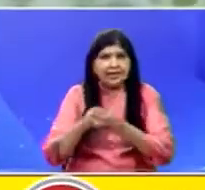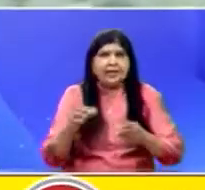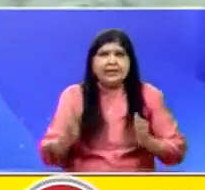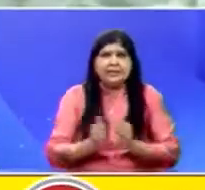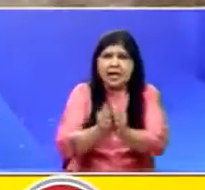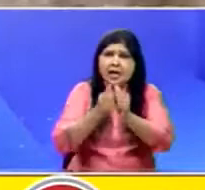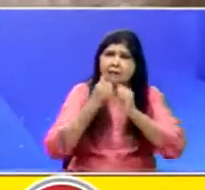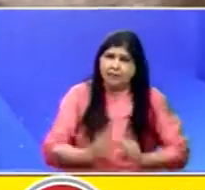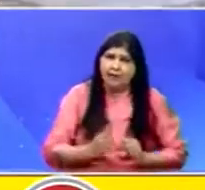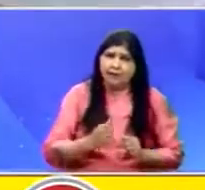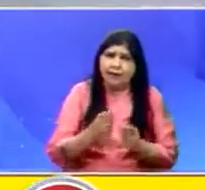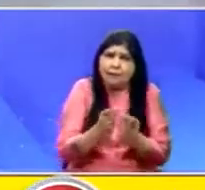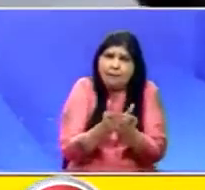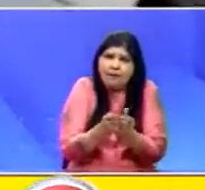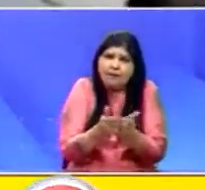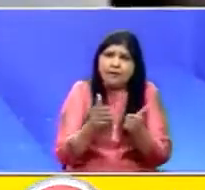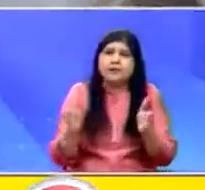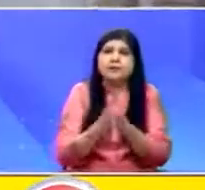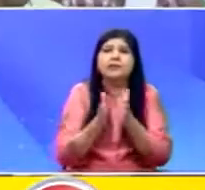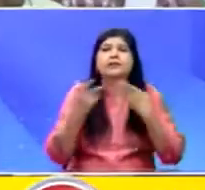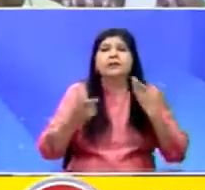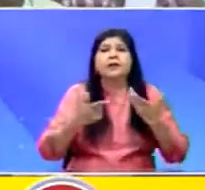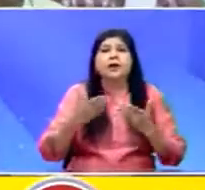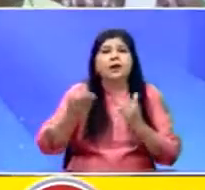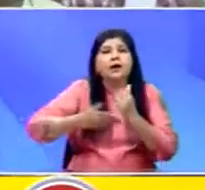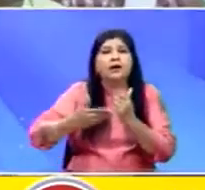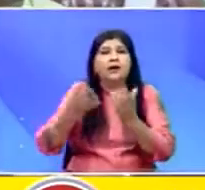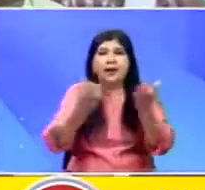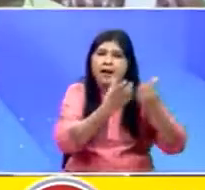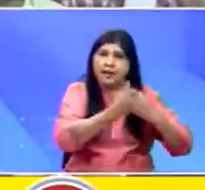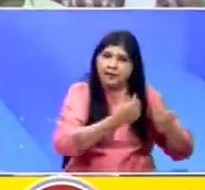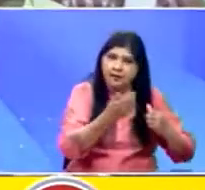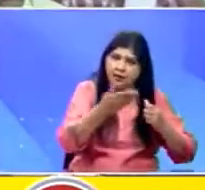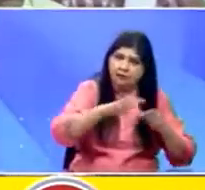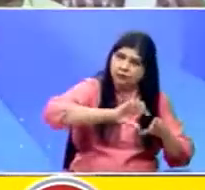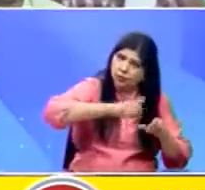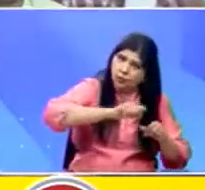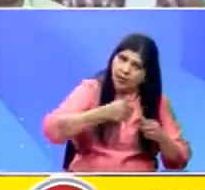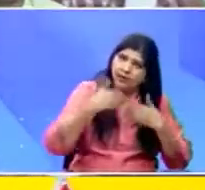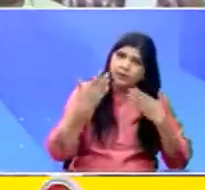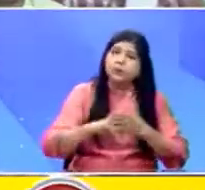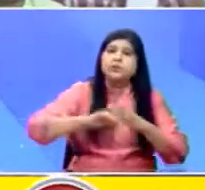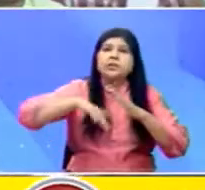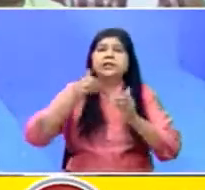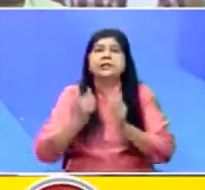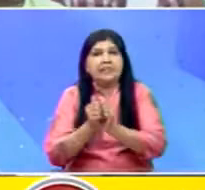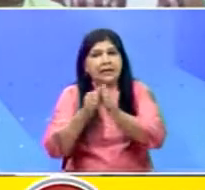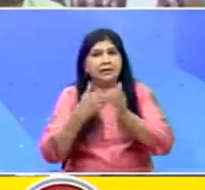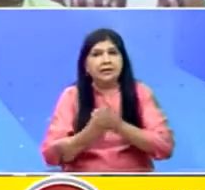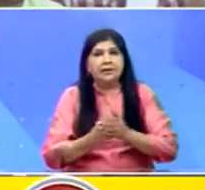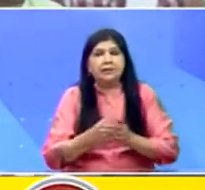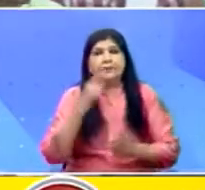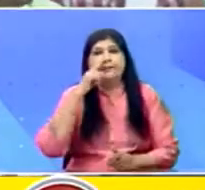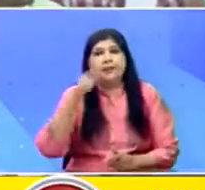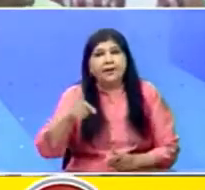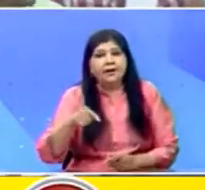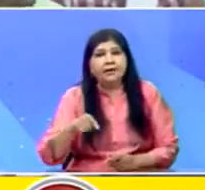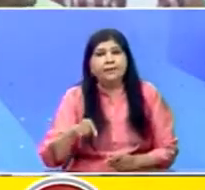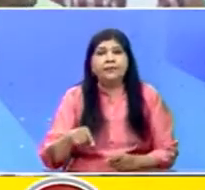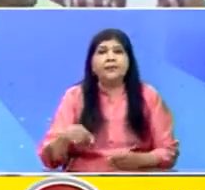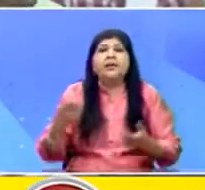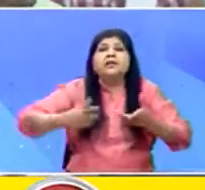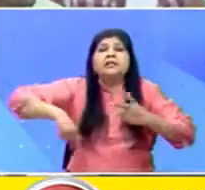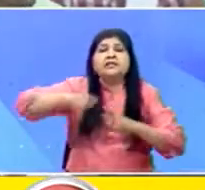साथ मिलकर एक दूसरे के खेतों से मटर तोड़ती है। इस काम के साथ साथ महिलाएं स्थानीय